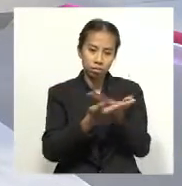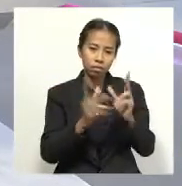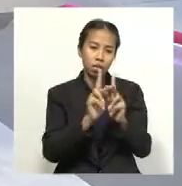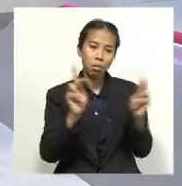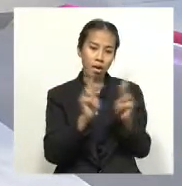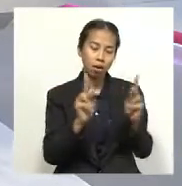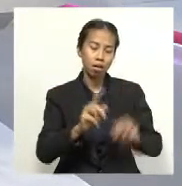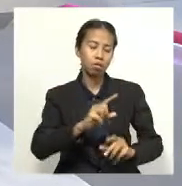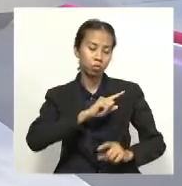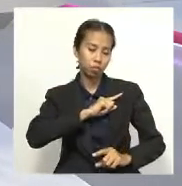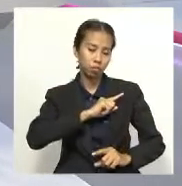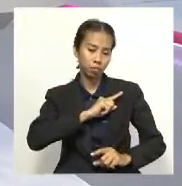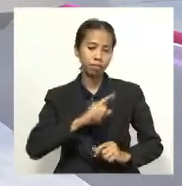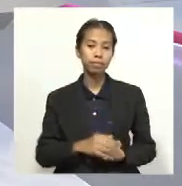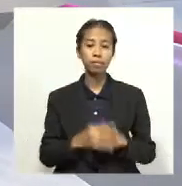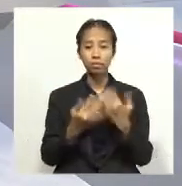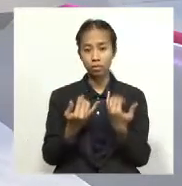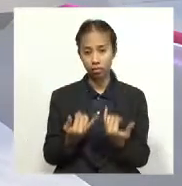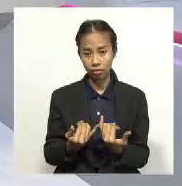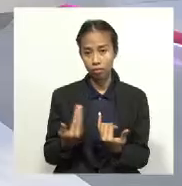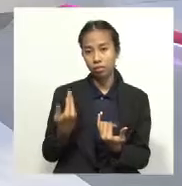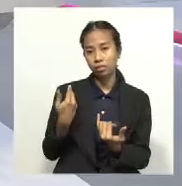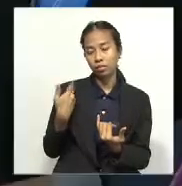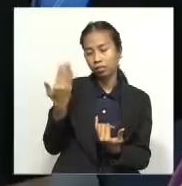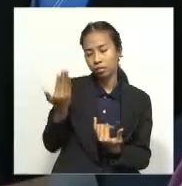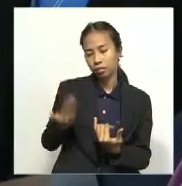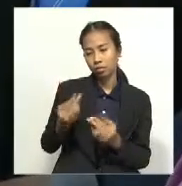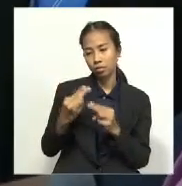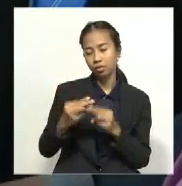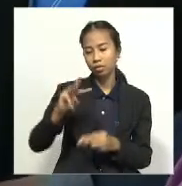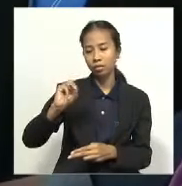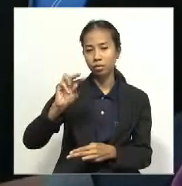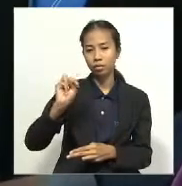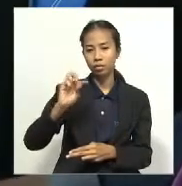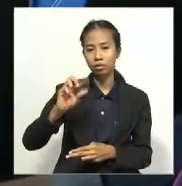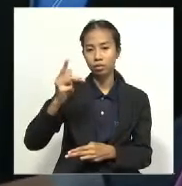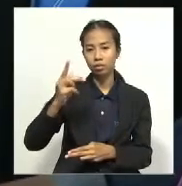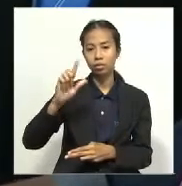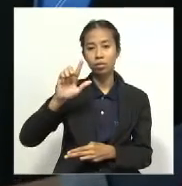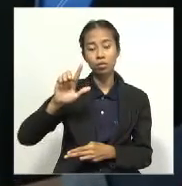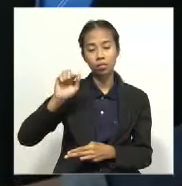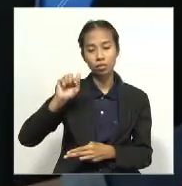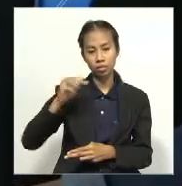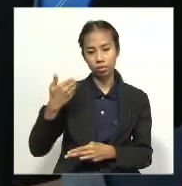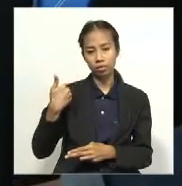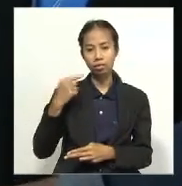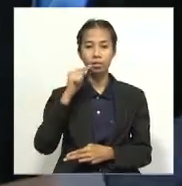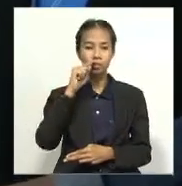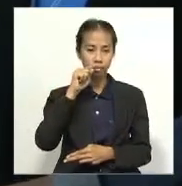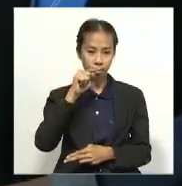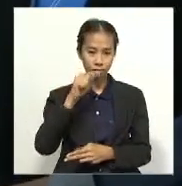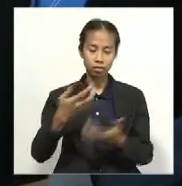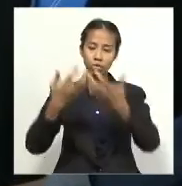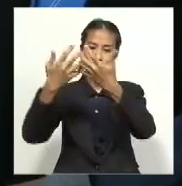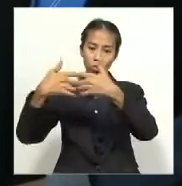กรรมการที่รับผิดชอบครับ ค่ะ ทางด้านของนายมงคลพฤกษ์วัฒนาอธิบดีกรมโรงงานอุตสาหกรรมนะครับได้มีคำสั่ง